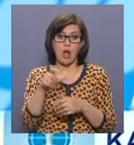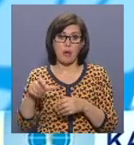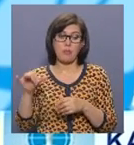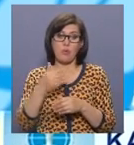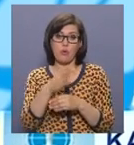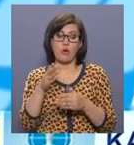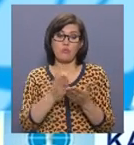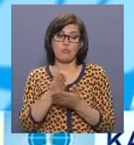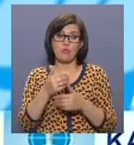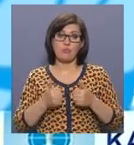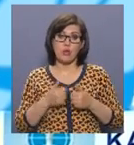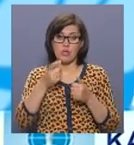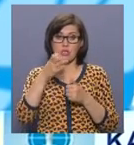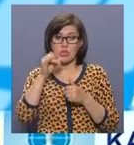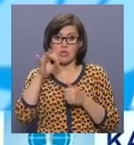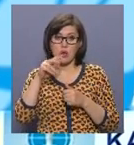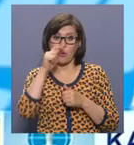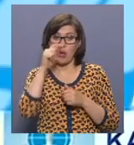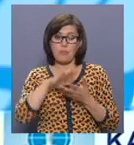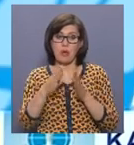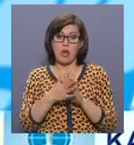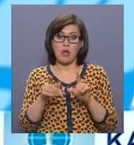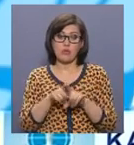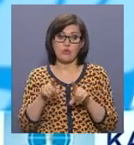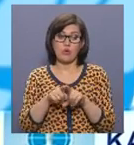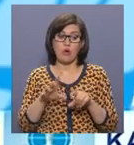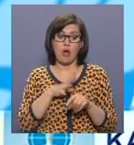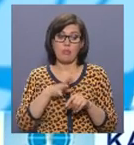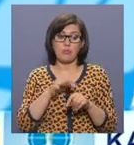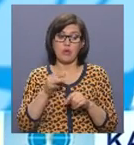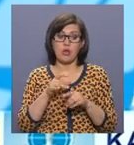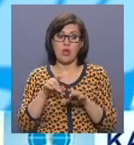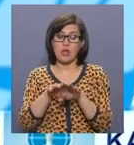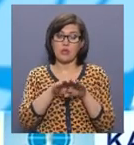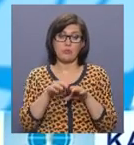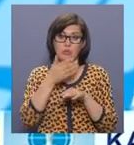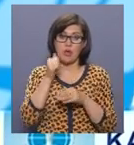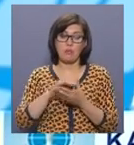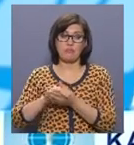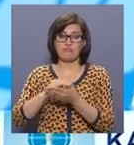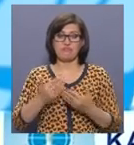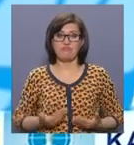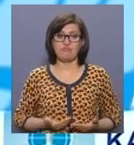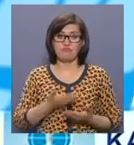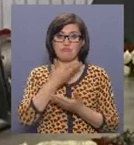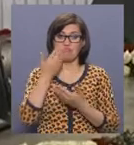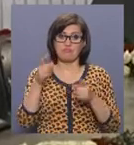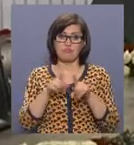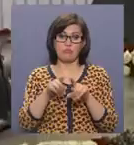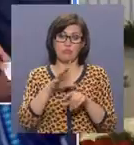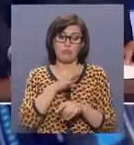таймауымыз керек. Сирия мен Украинада болған жағдайлар ізсіз кетпеді. Ауызбіршілік жоқ жерде бейбіт өмір